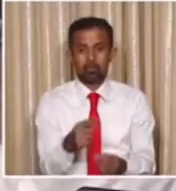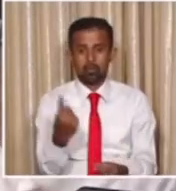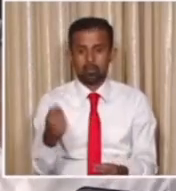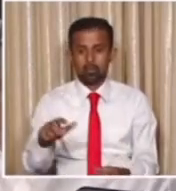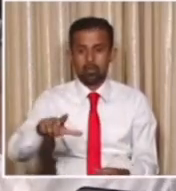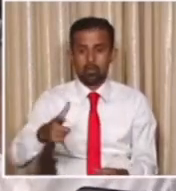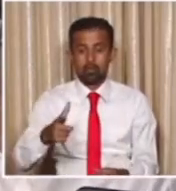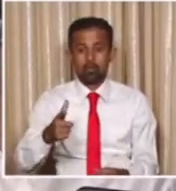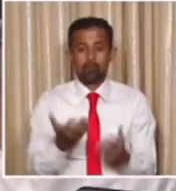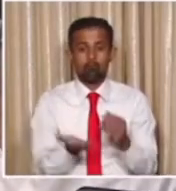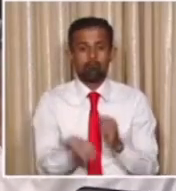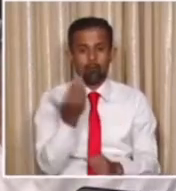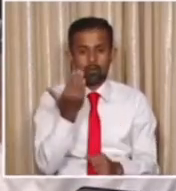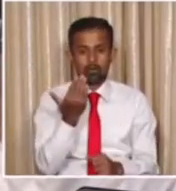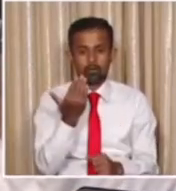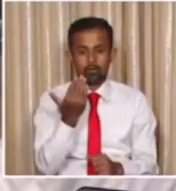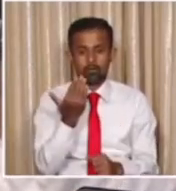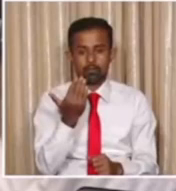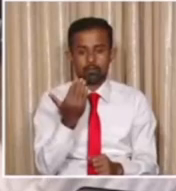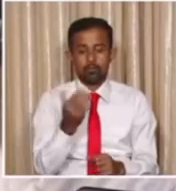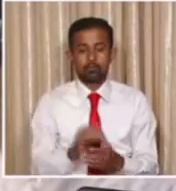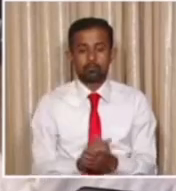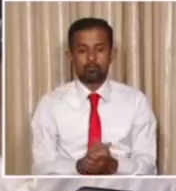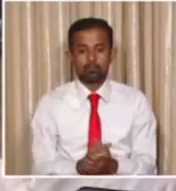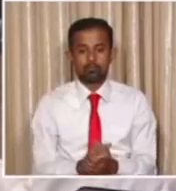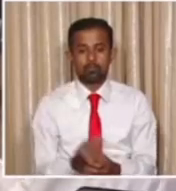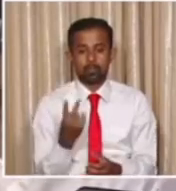1700 වැඩි කරන්න කියලා. දැන් ඒ වෙනුවට